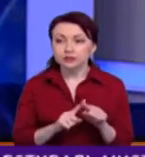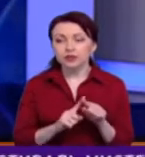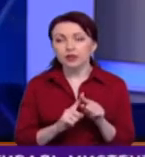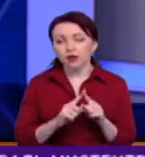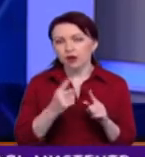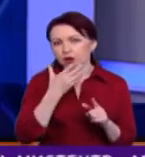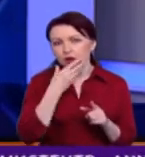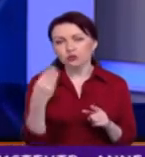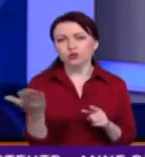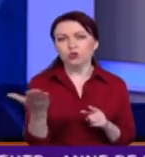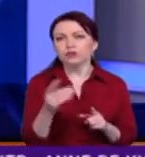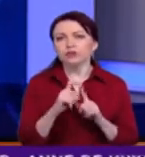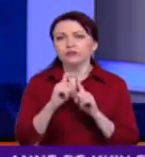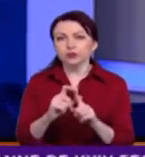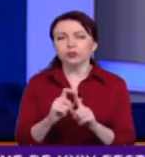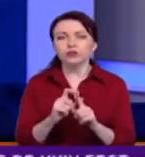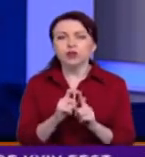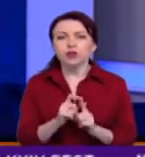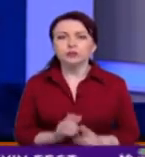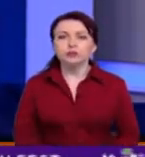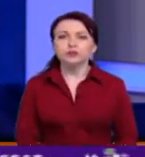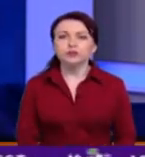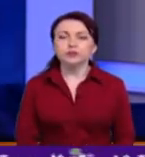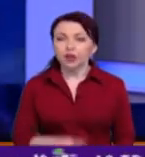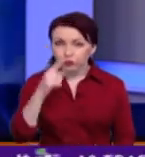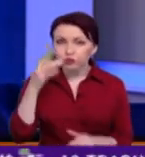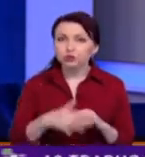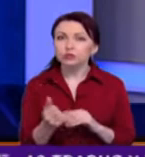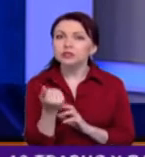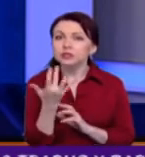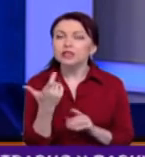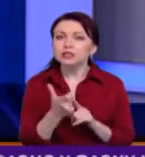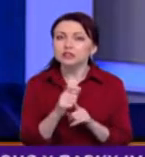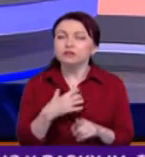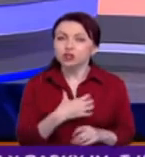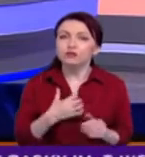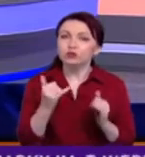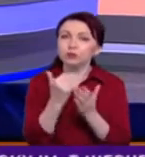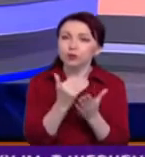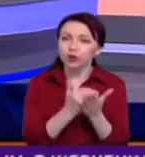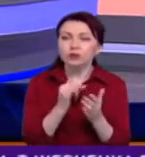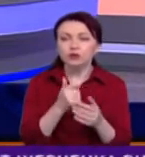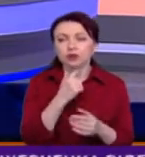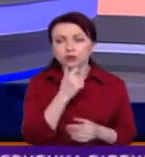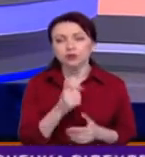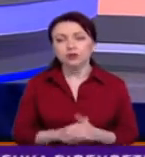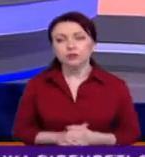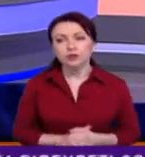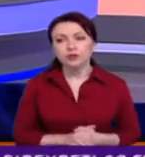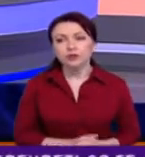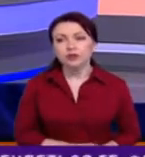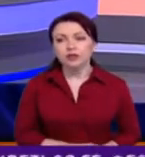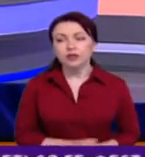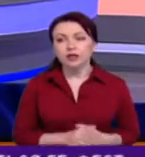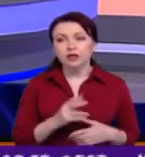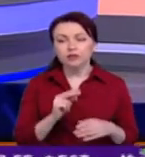красномовна відповідь про те, що ніяких... Ну, ви розумієте, наскільки це важливо і для програми, і для глядачів. Ви правник, ви